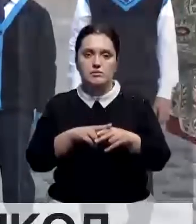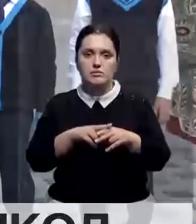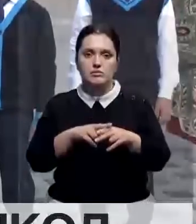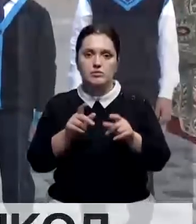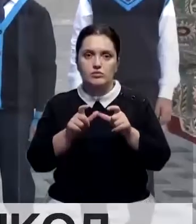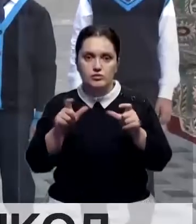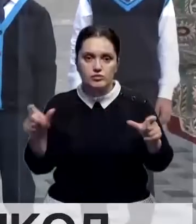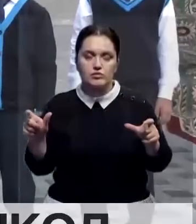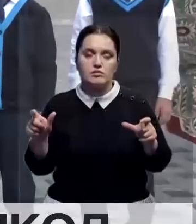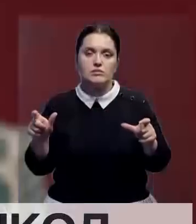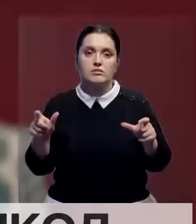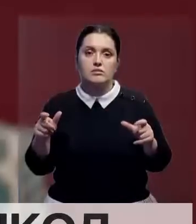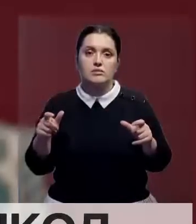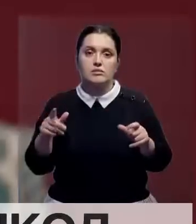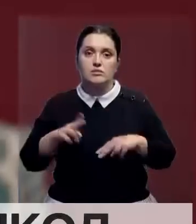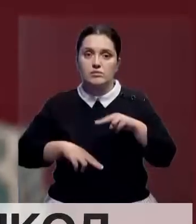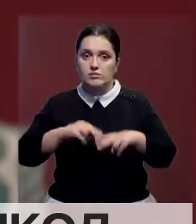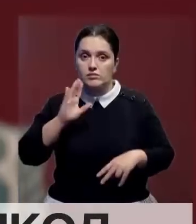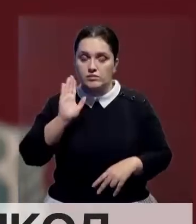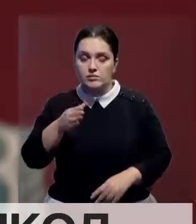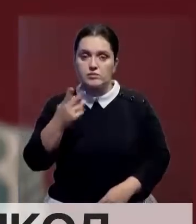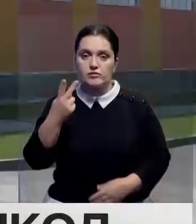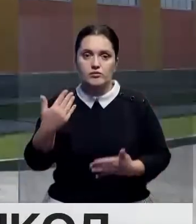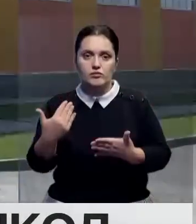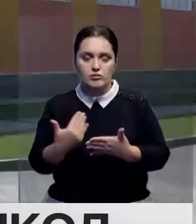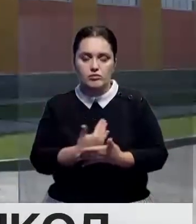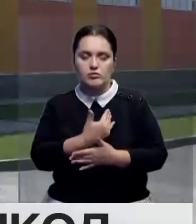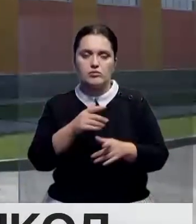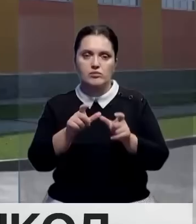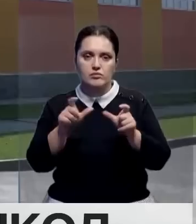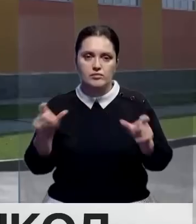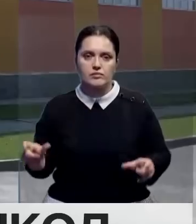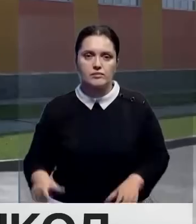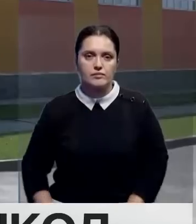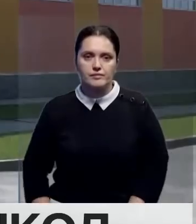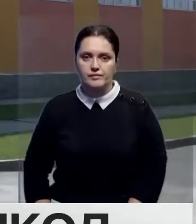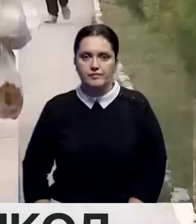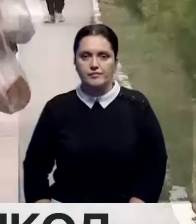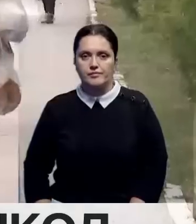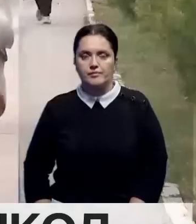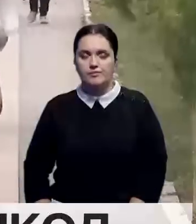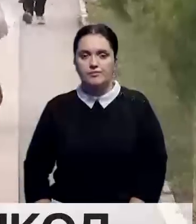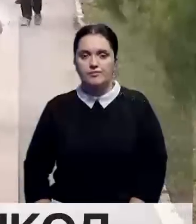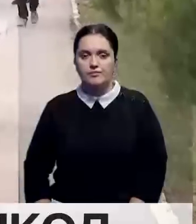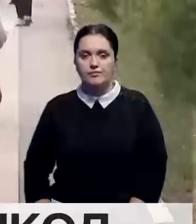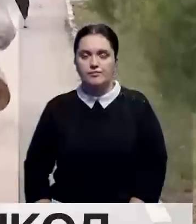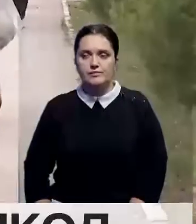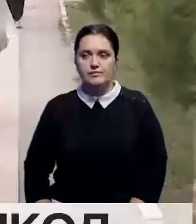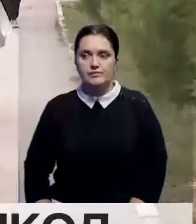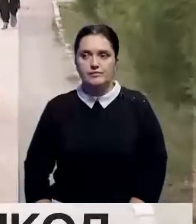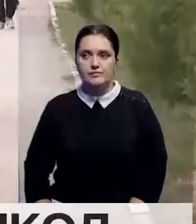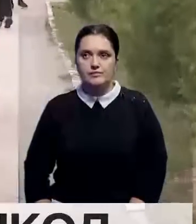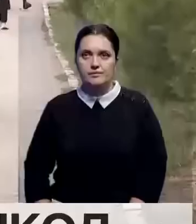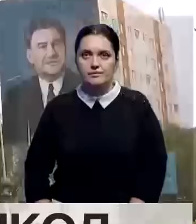Поэтому в ближайшие годы решено построить как минимум 2 новых объекта образования. Вячеслав Ветлугин, Алмаз Садуакас, Аят Дусимбаев,